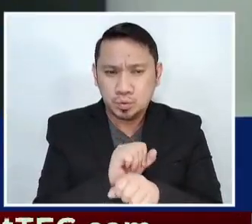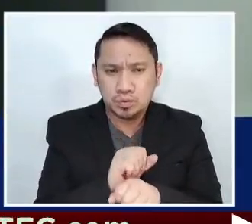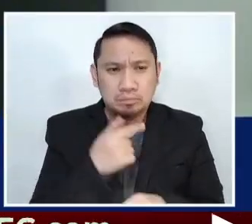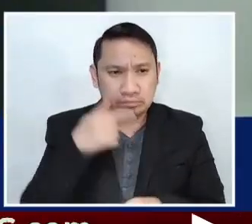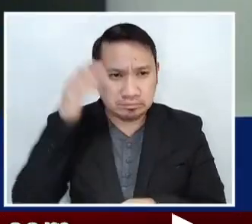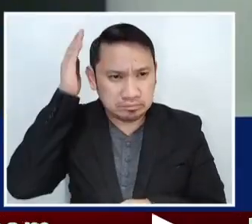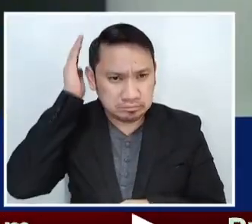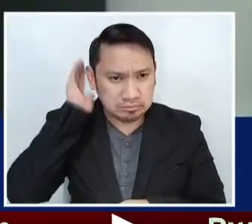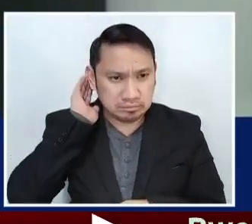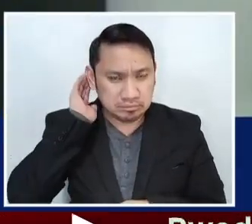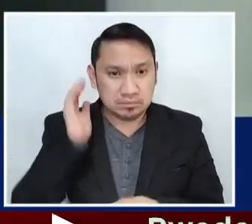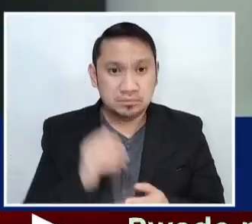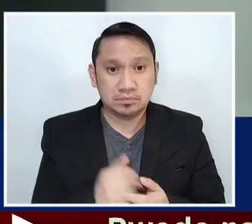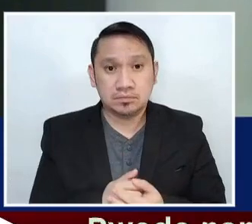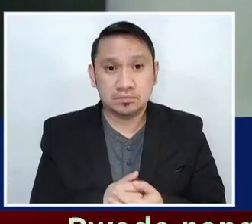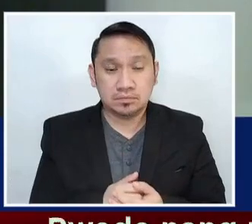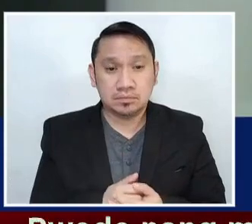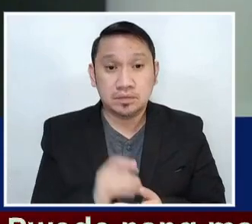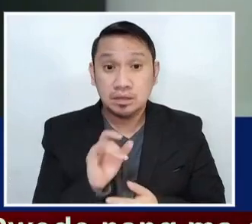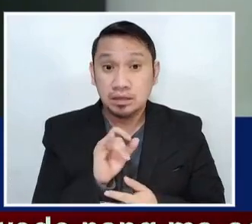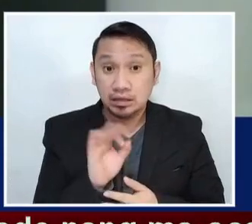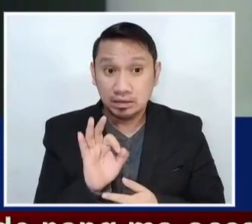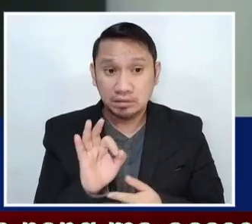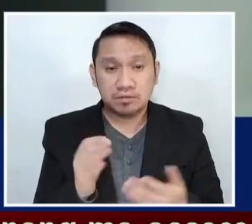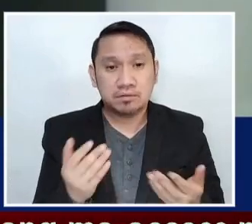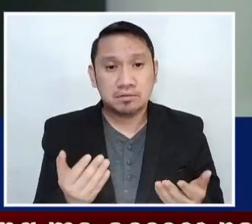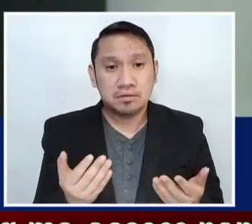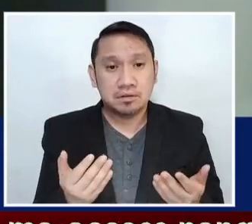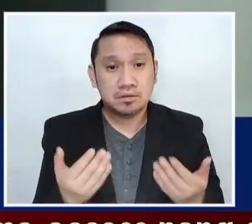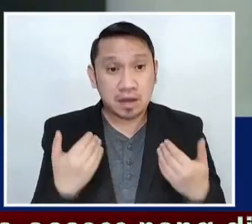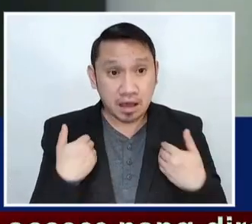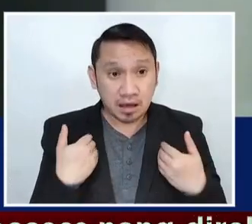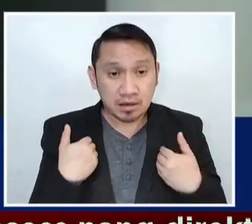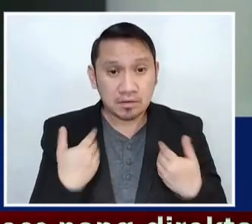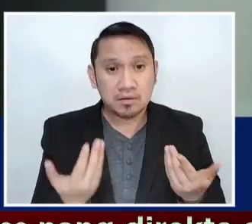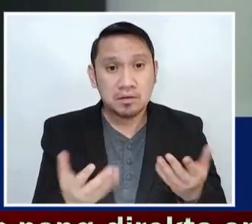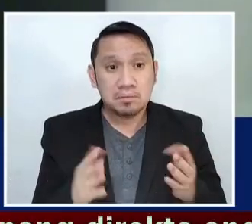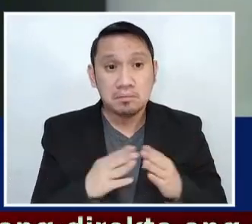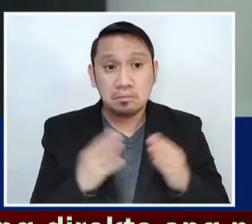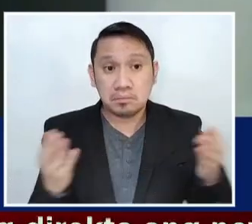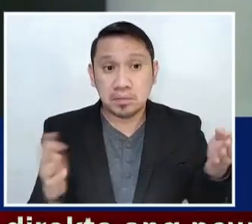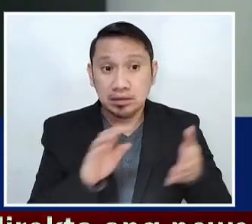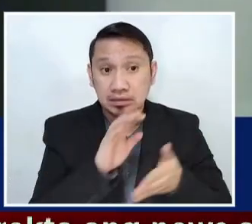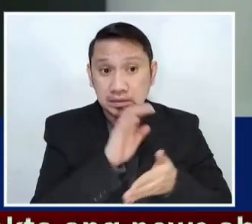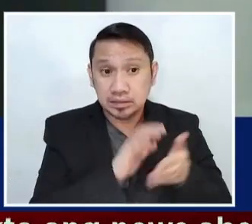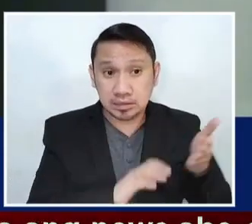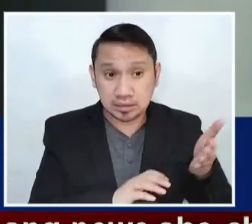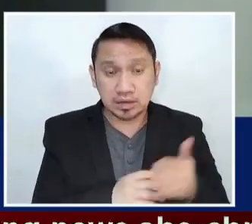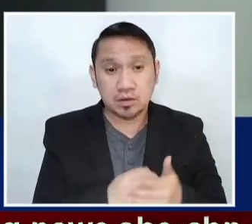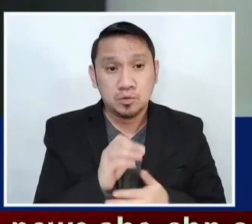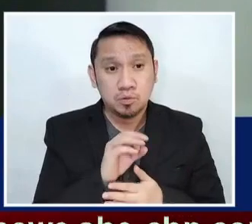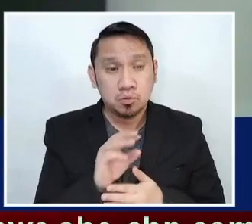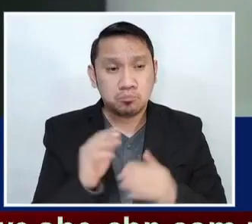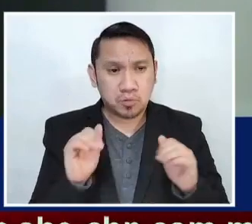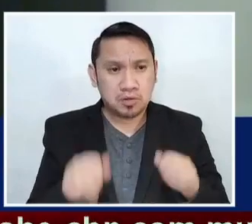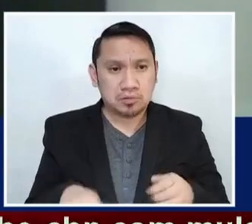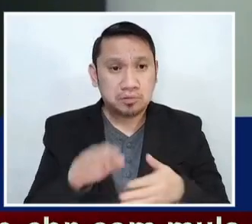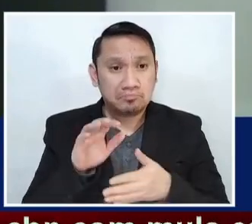Kung makakaano po ng malaking discount o mas maibababa yung presyo,